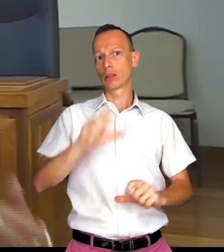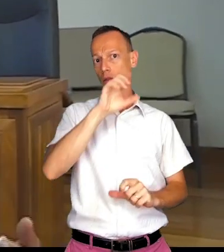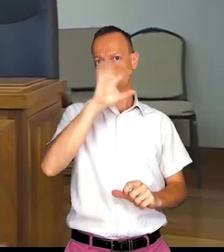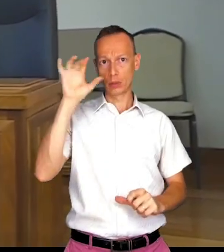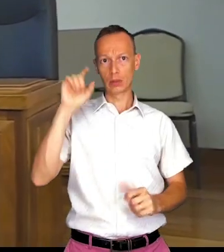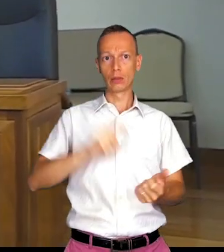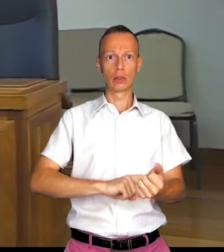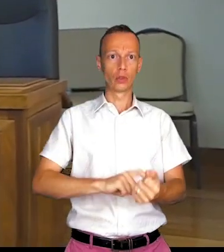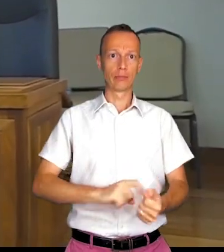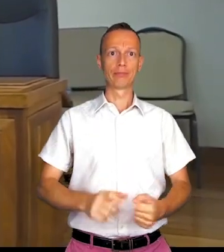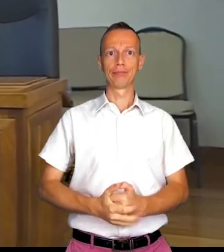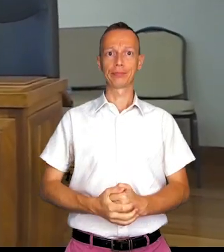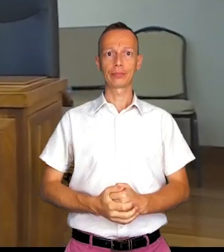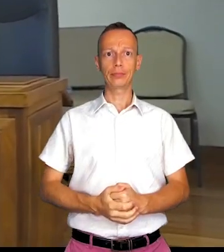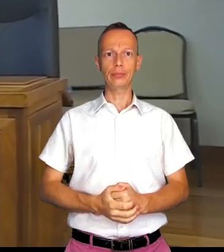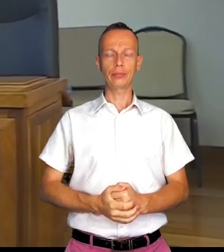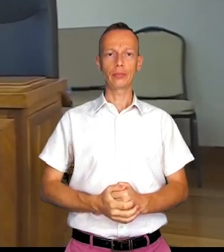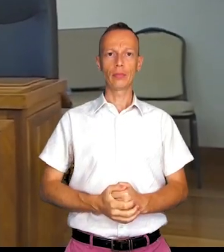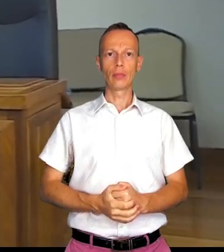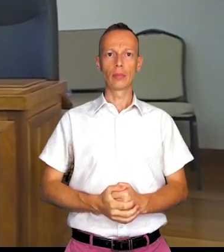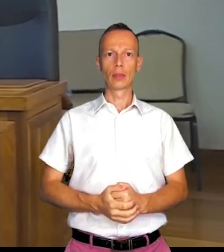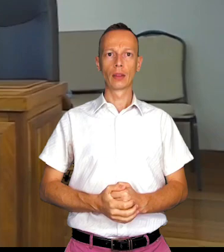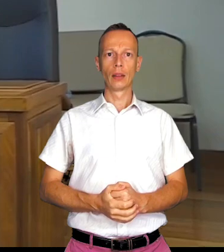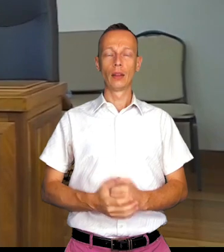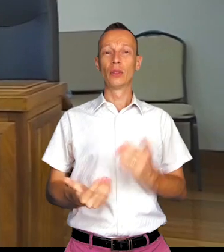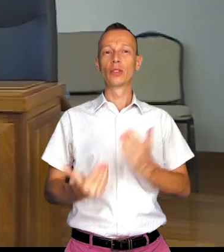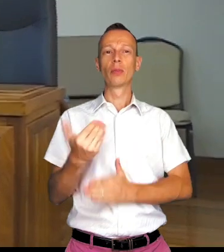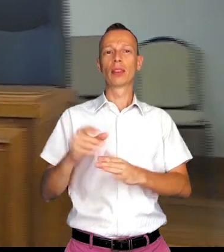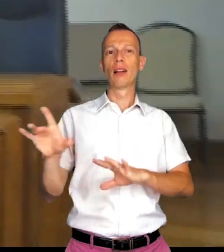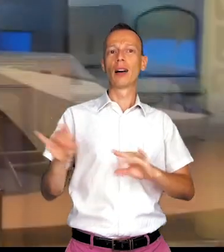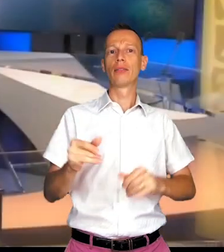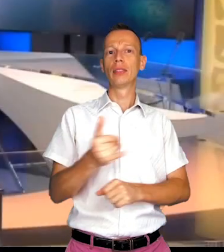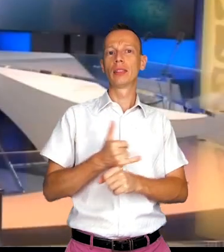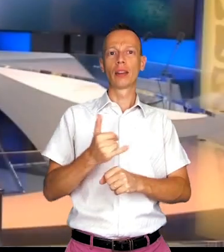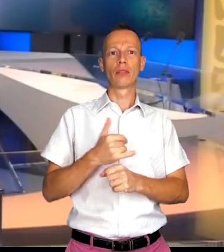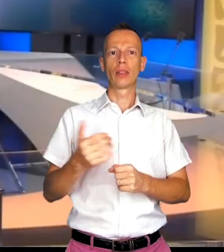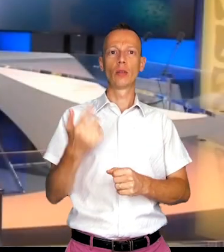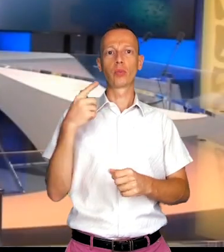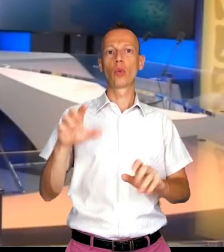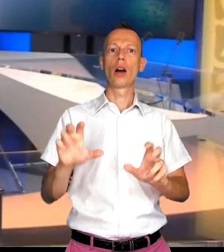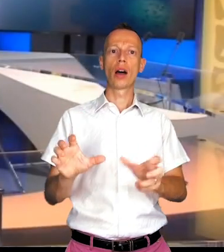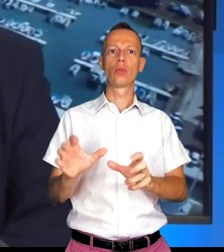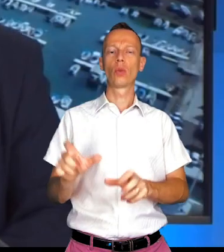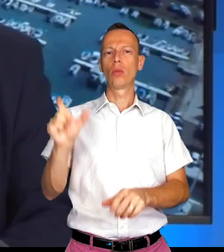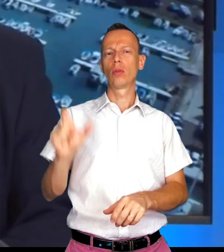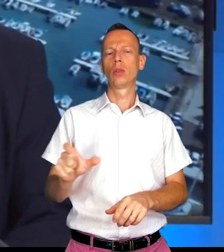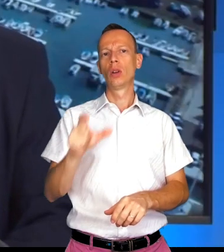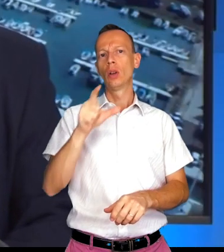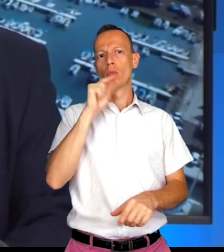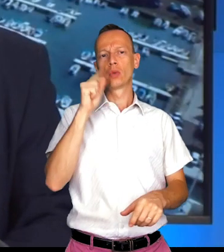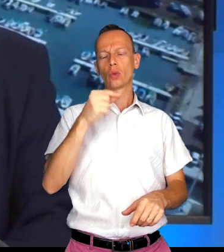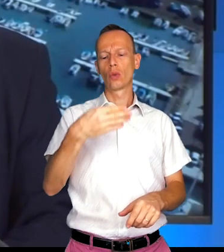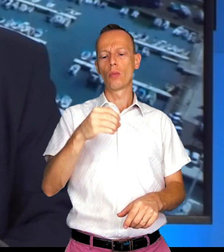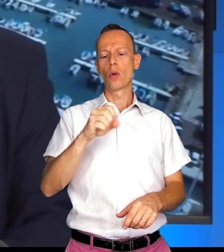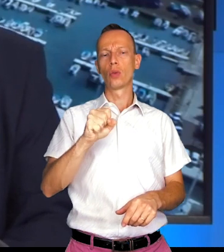traiteraient en priorité les ressortissants polynésiens. – L'AVT Café ce matin au journal radio.